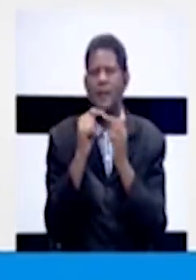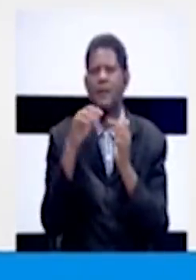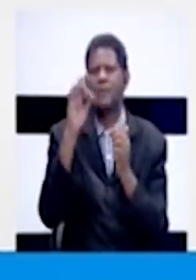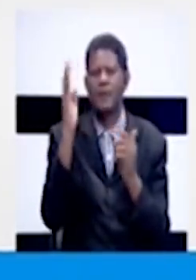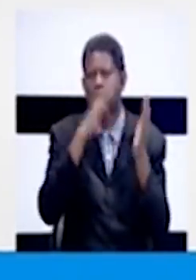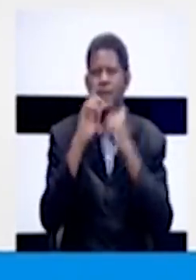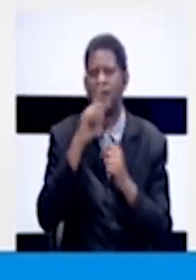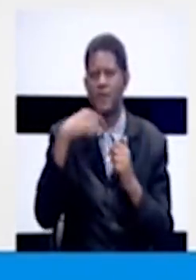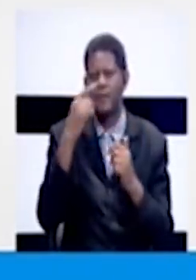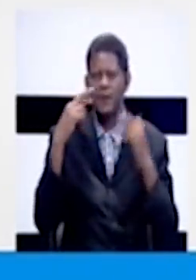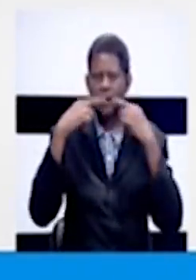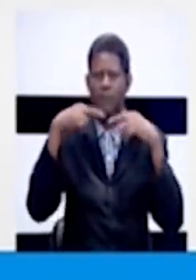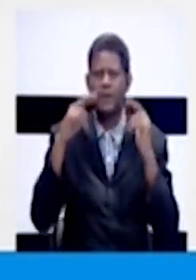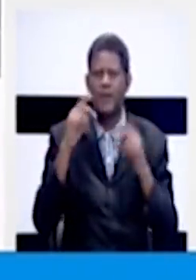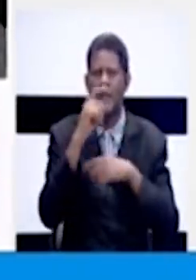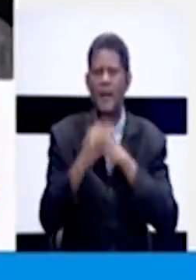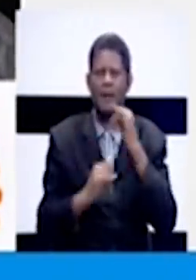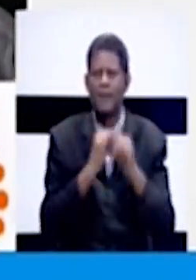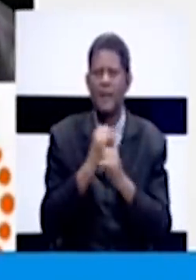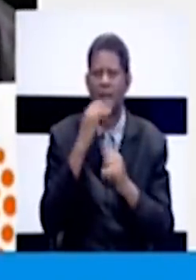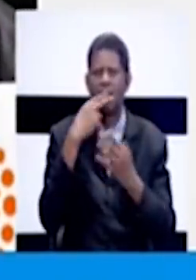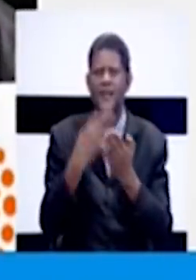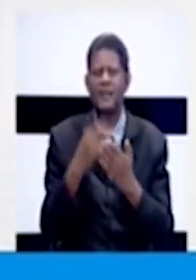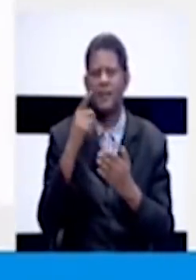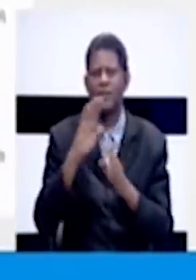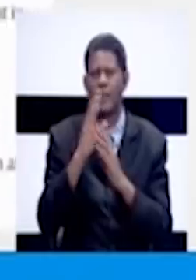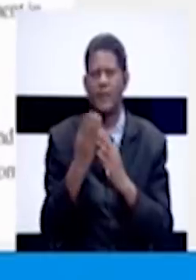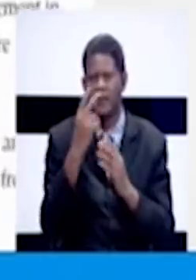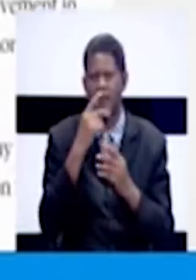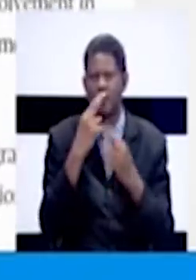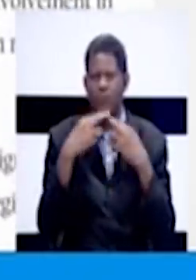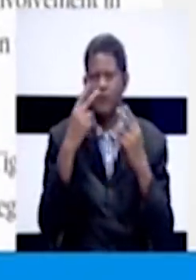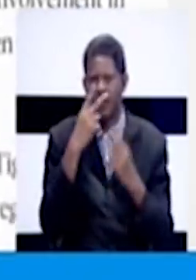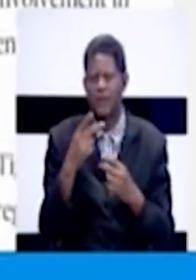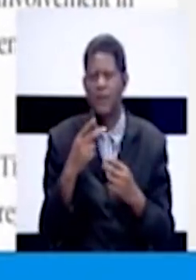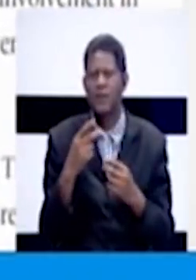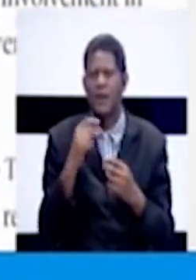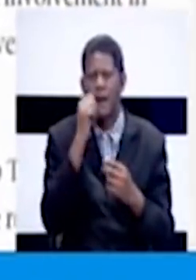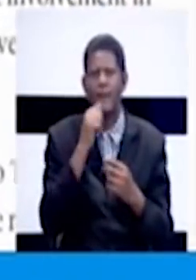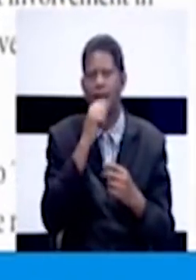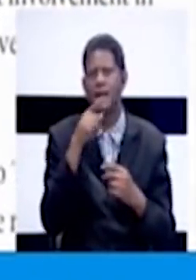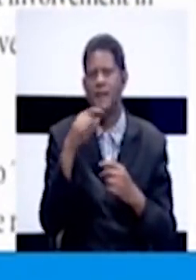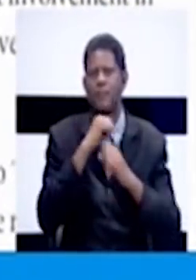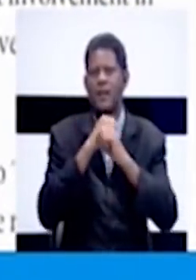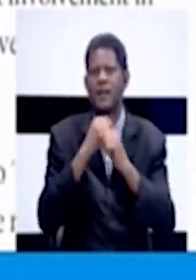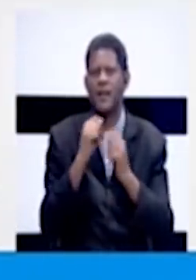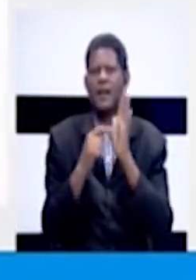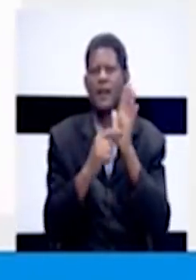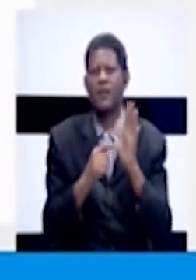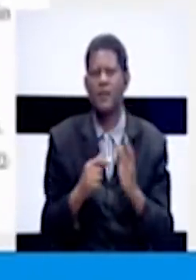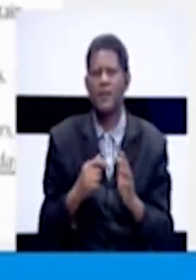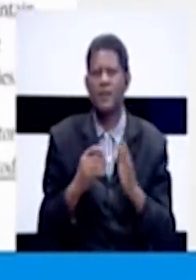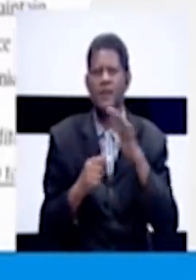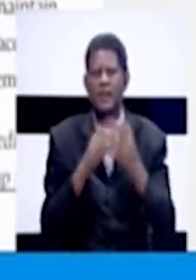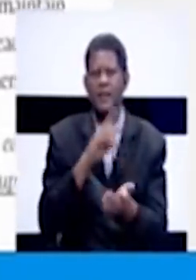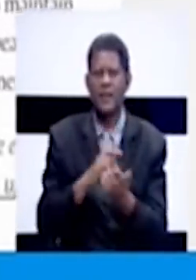ትፀብጻብ ዓለምለኸ ጋዜጠኛታት ናብቲ ቦታ ከይዶም እቲ ኩነታት ከይፅብፅቡ ድማ መሪሕነት ኣብይ ነዚ ምክልካሉ ኣቃሊዑ ዳይረክተር ሂማን